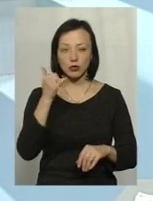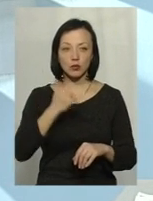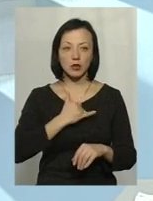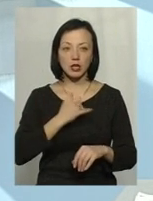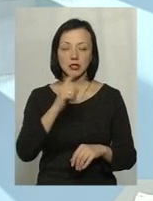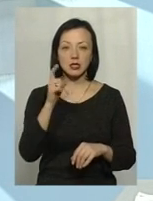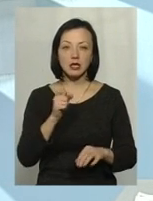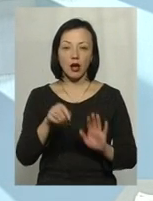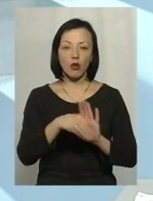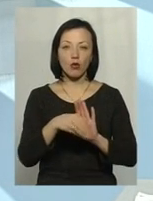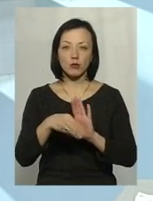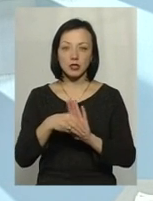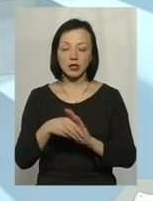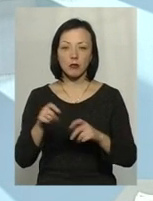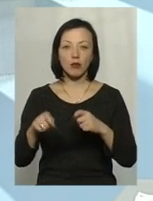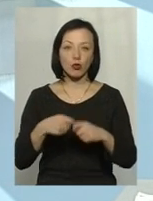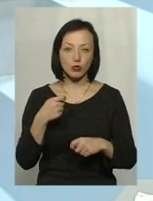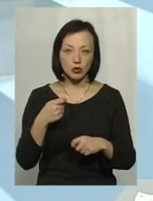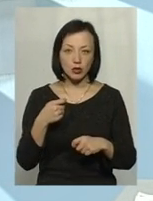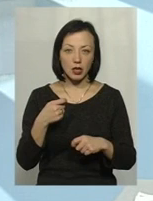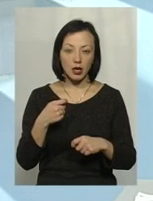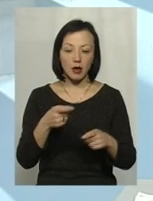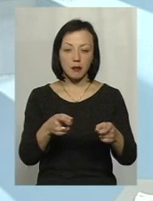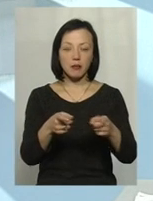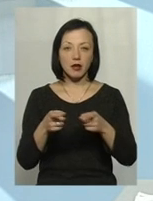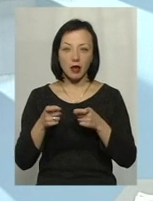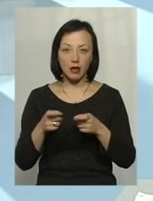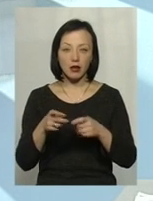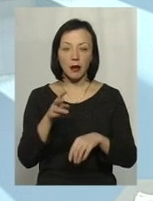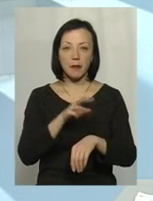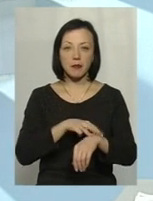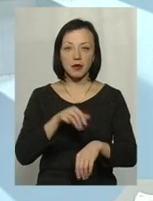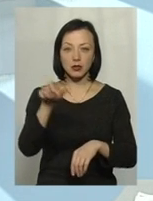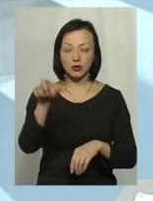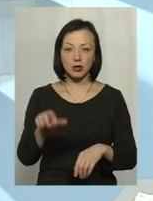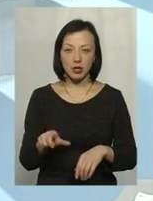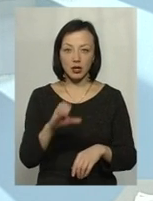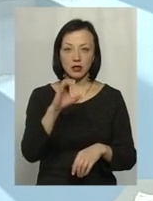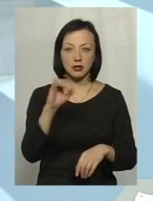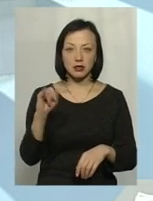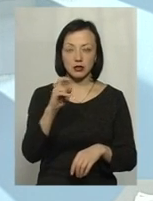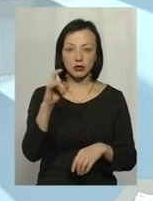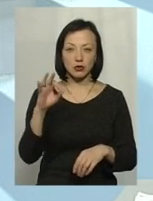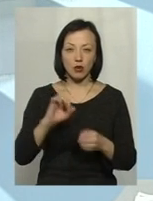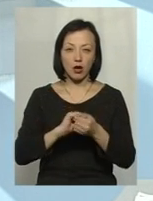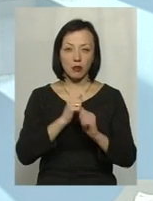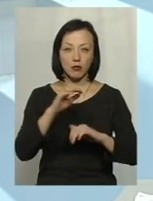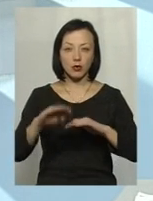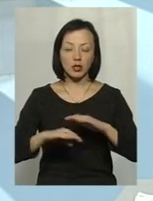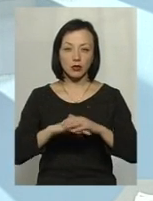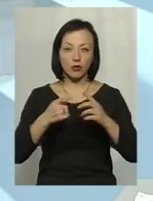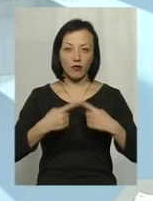за корупційне правопорушення притягнутий міліціонер ізолятора тимчасового тримання Кам'янець-Подільського